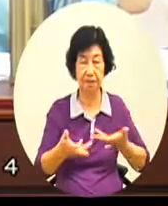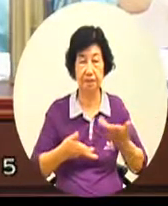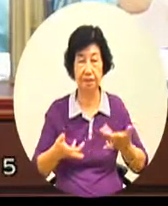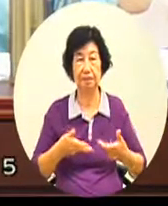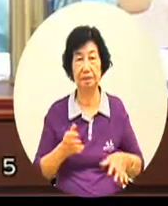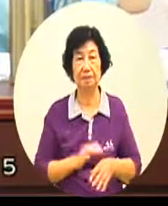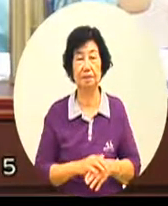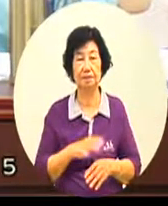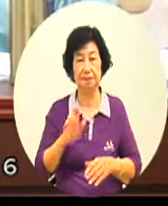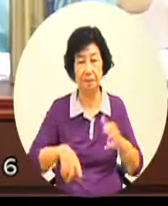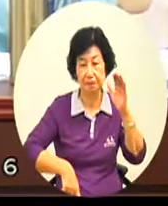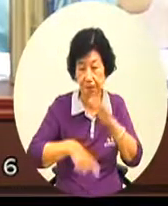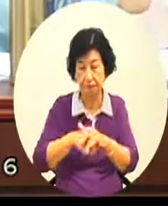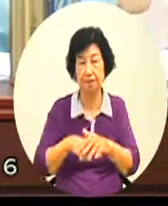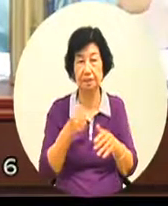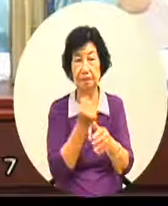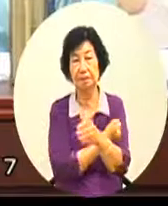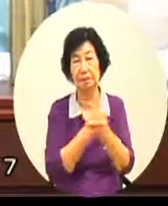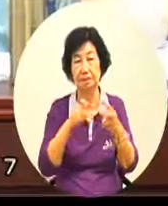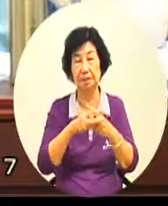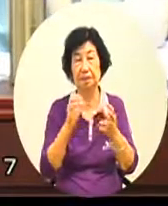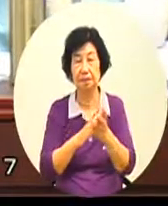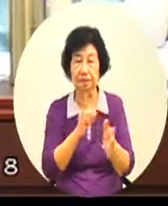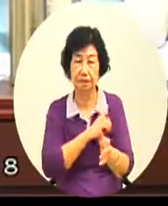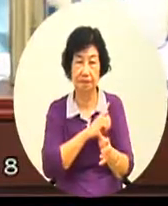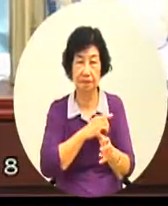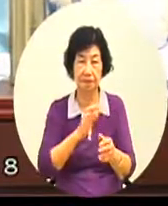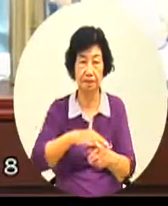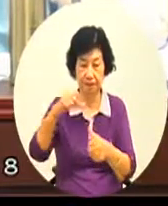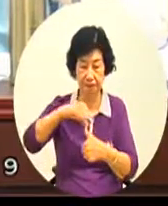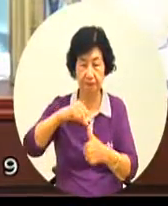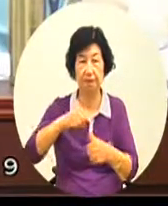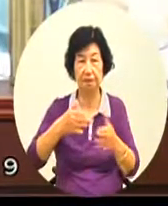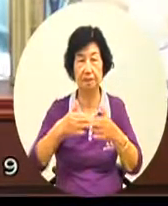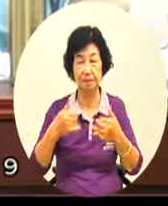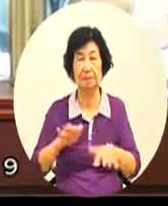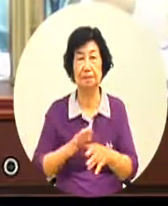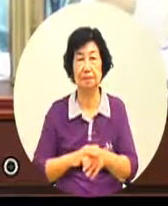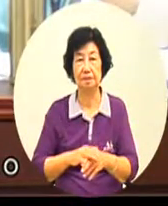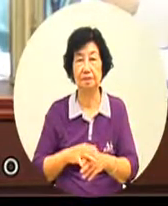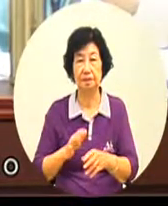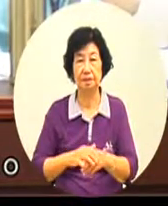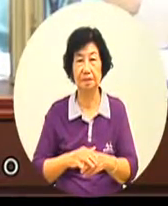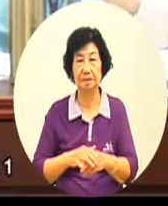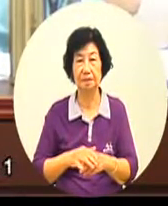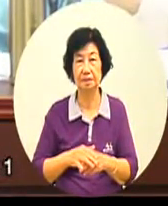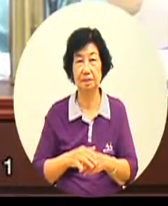经违法的时候，劳工局自己要不要开罚？ 而且劳工局是合约法令的规定。